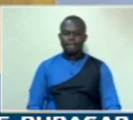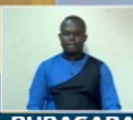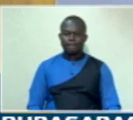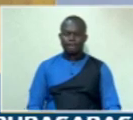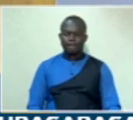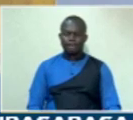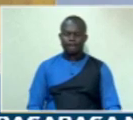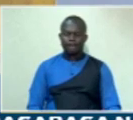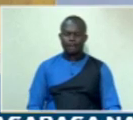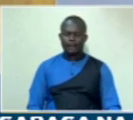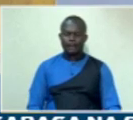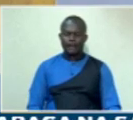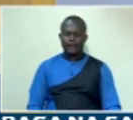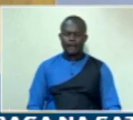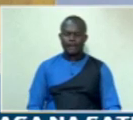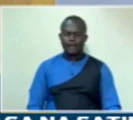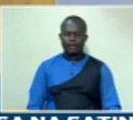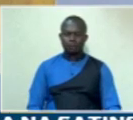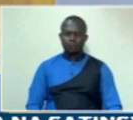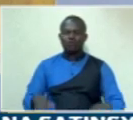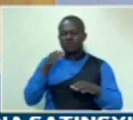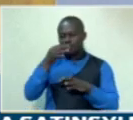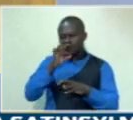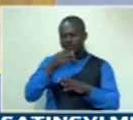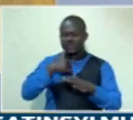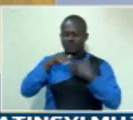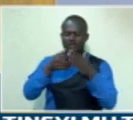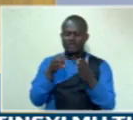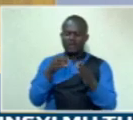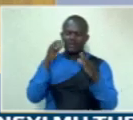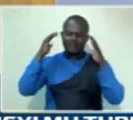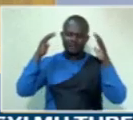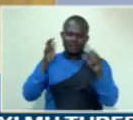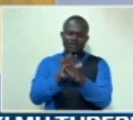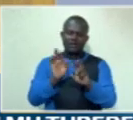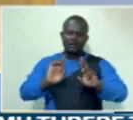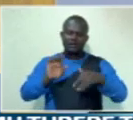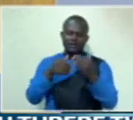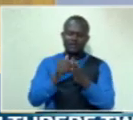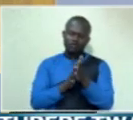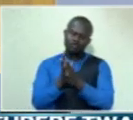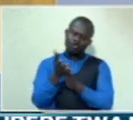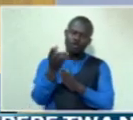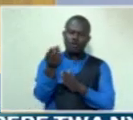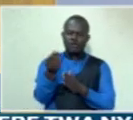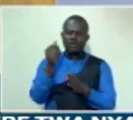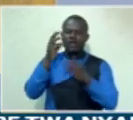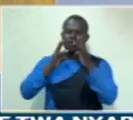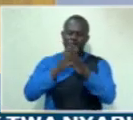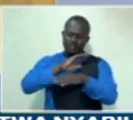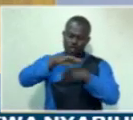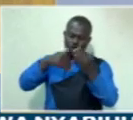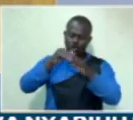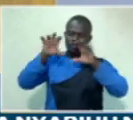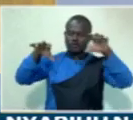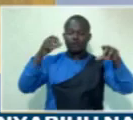grandes sociétés qui sont prêtes à investir un peu partout dans le monde. Ubufaransa bugira amasosiyete akomeye usanga ahora yiteguye gushora imari hose ku isi